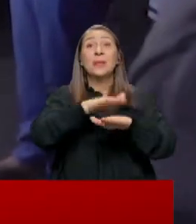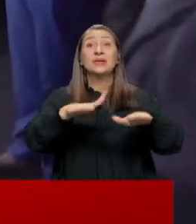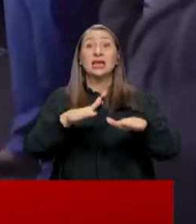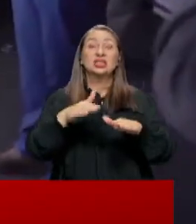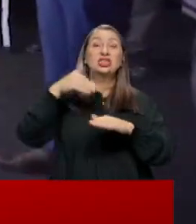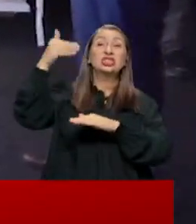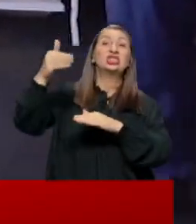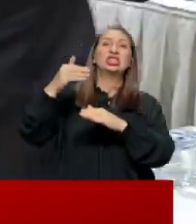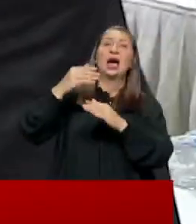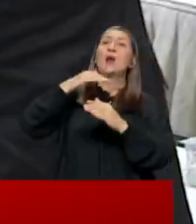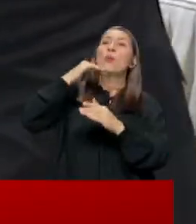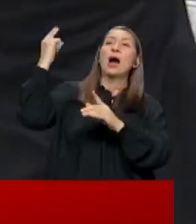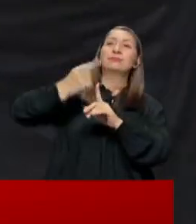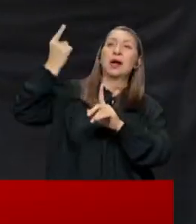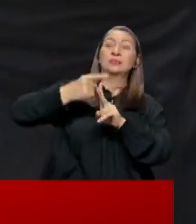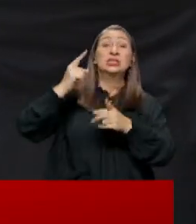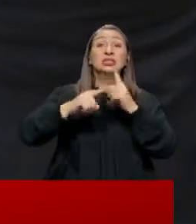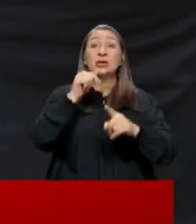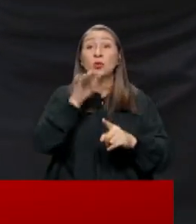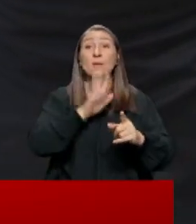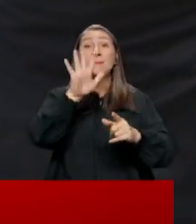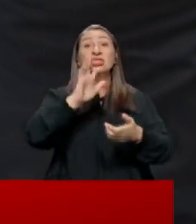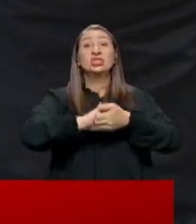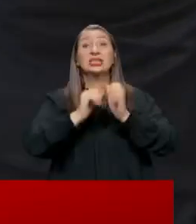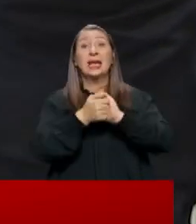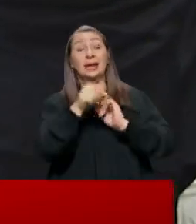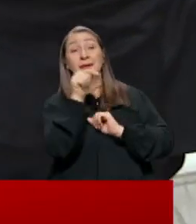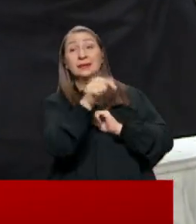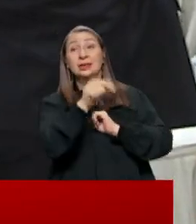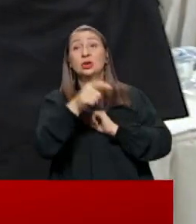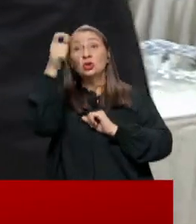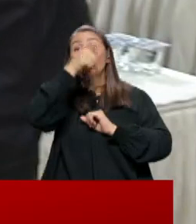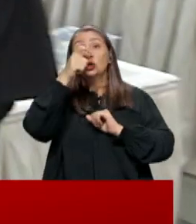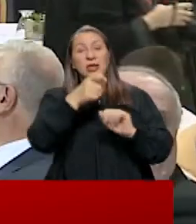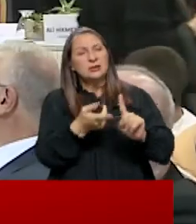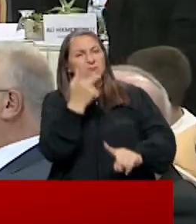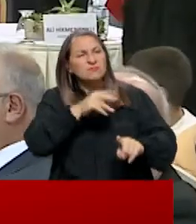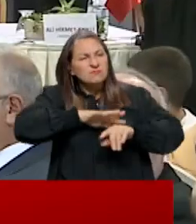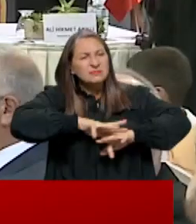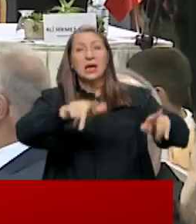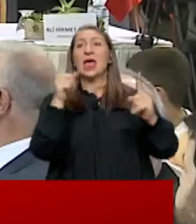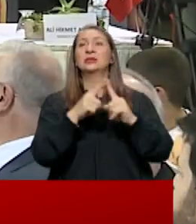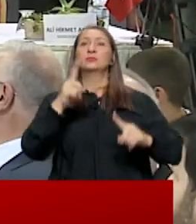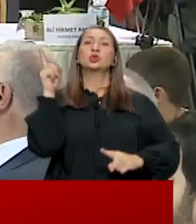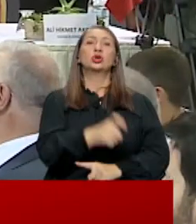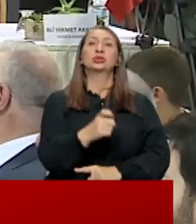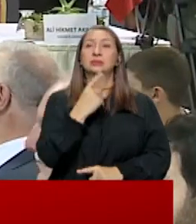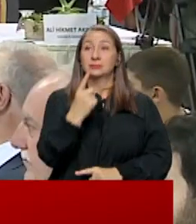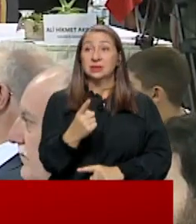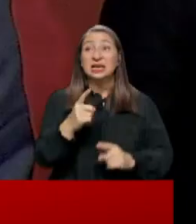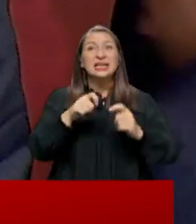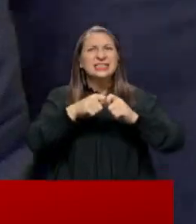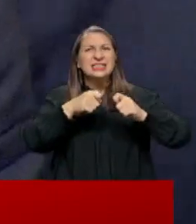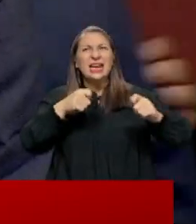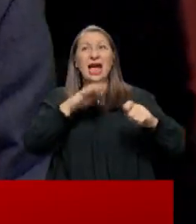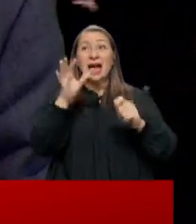dış güçler göndermesi Kılıçdaroğlu'nun beşli çeteler üzerinden Türkiye'yi soyanlardan hesap soracağız çıkışı. Gerginlik